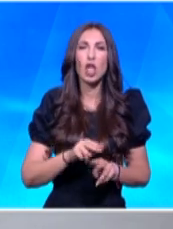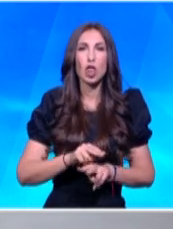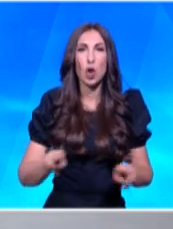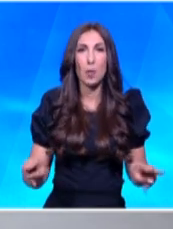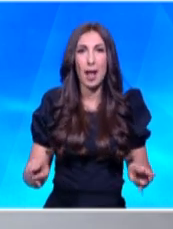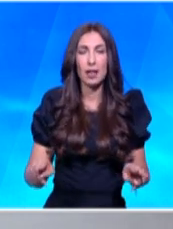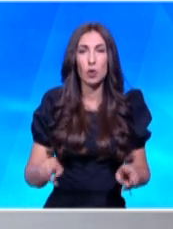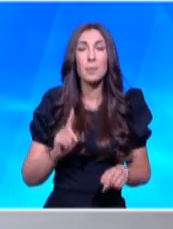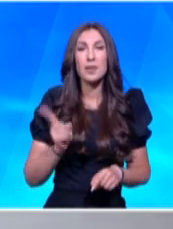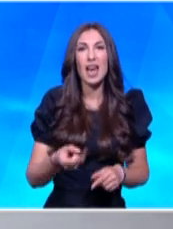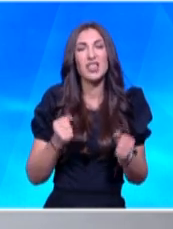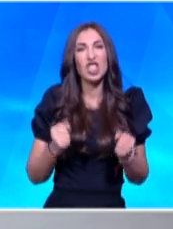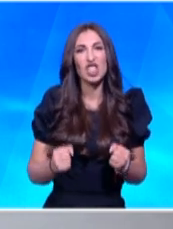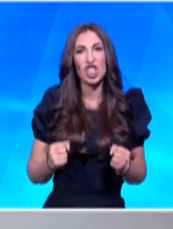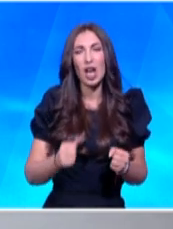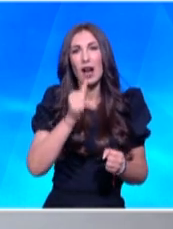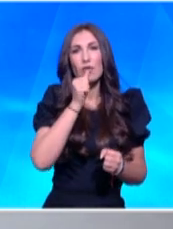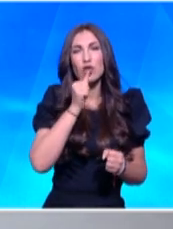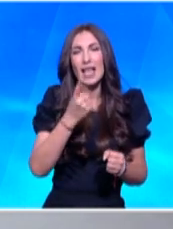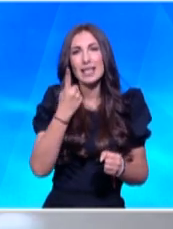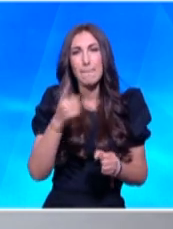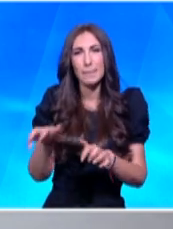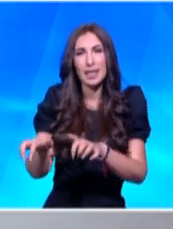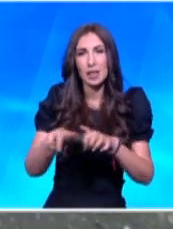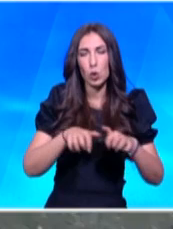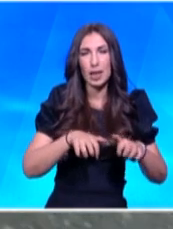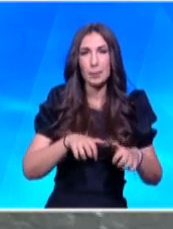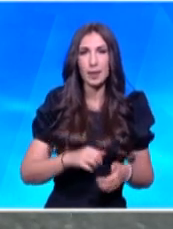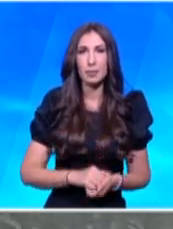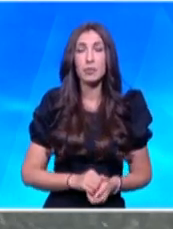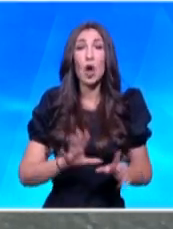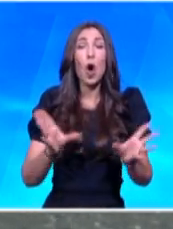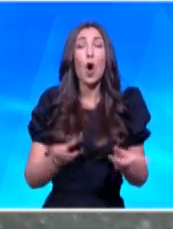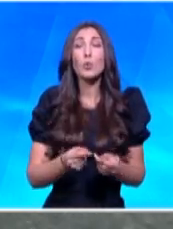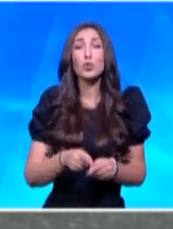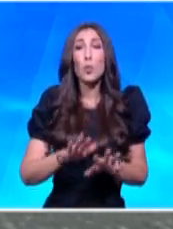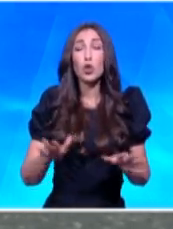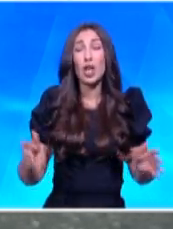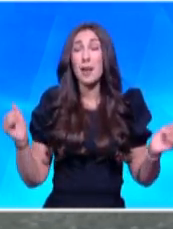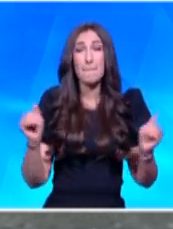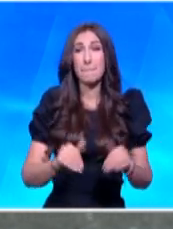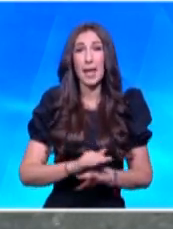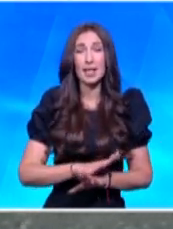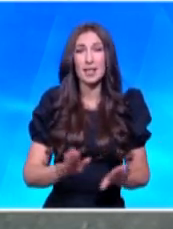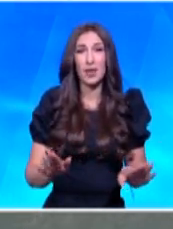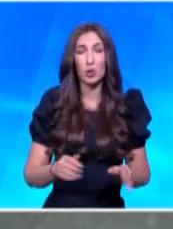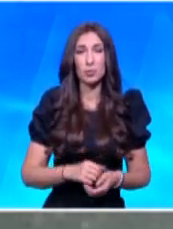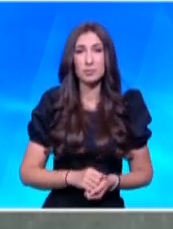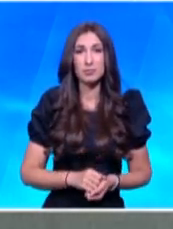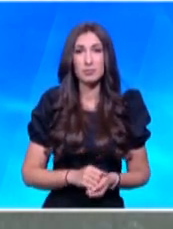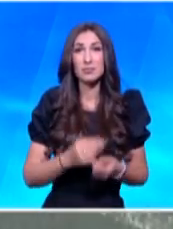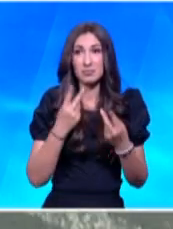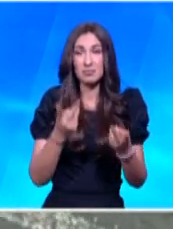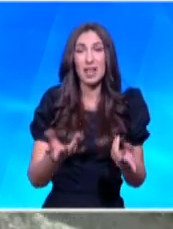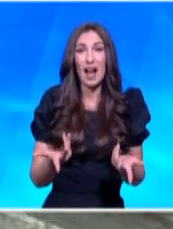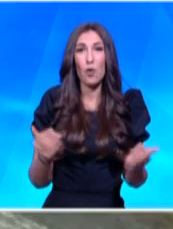трябва да се изчака водата да се отдръпне. Общо взето положението е бедствено. Смятайте за какво бедствие